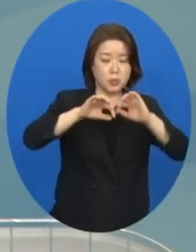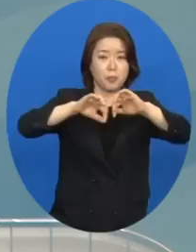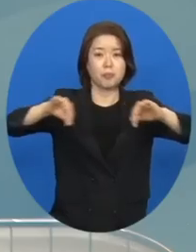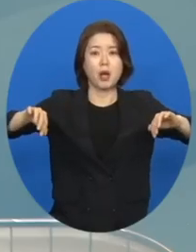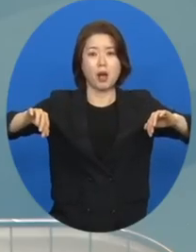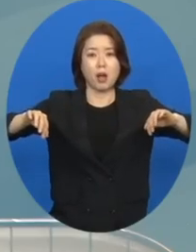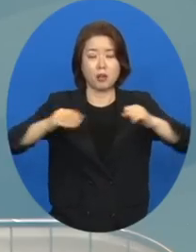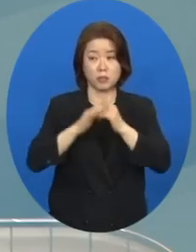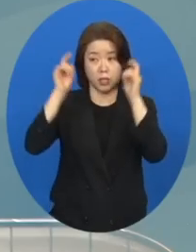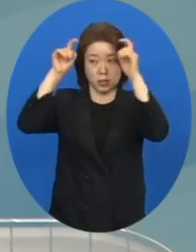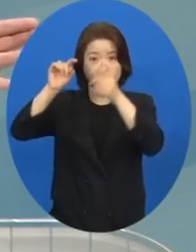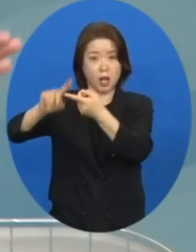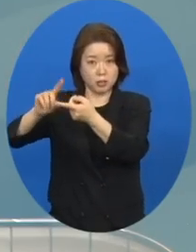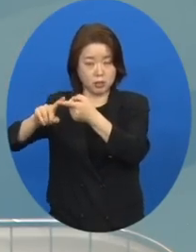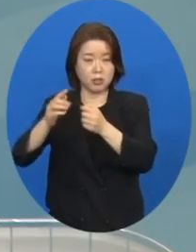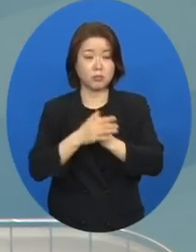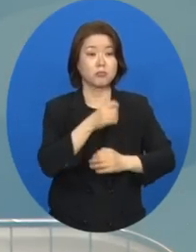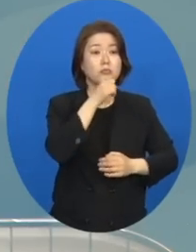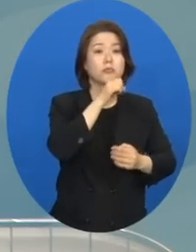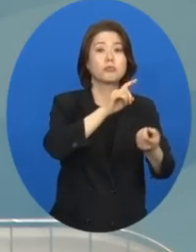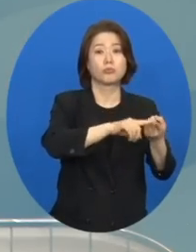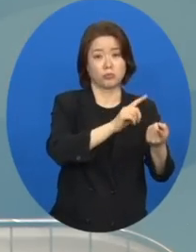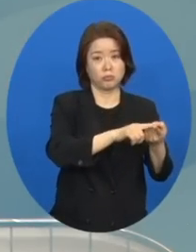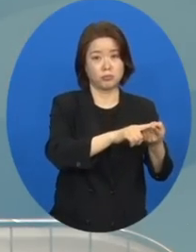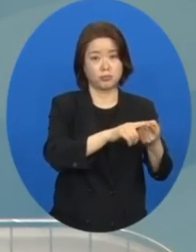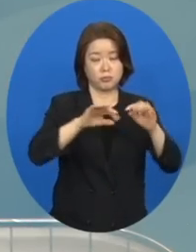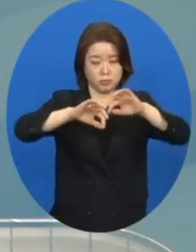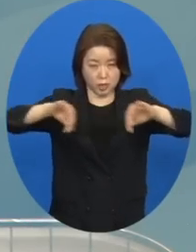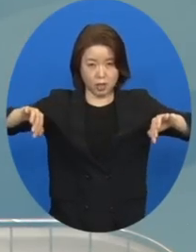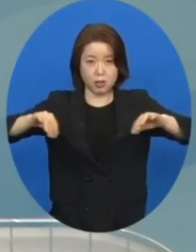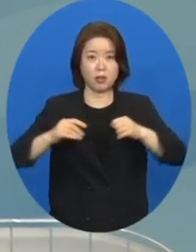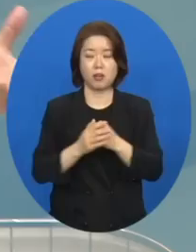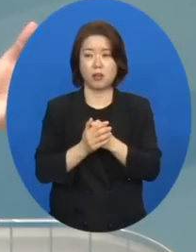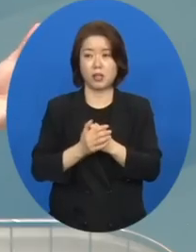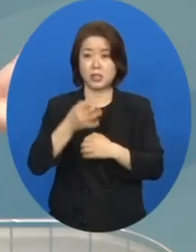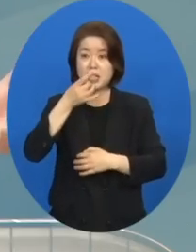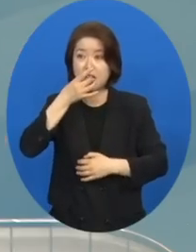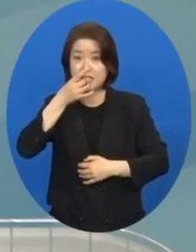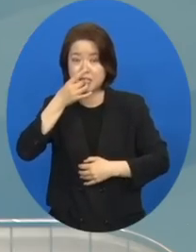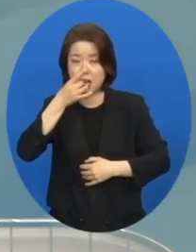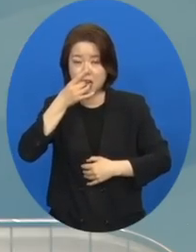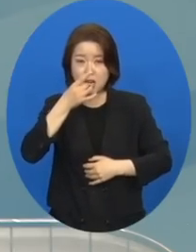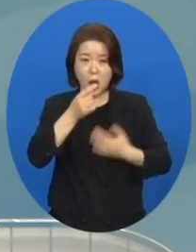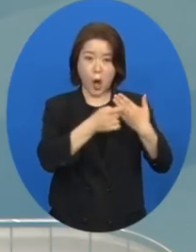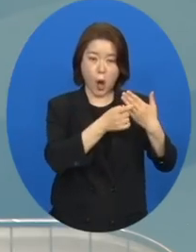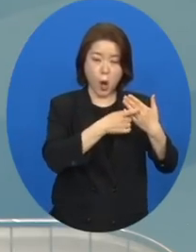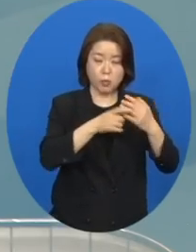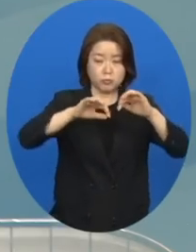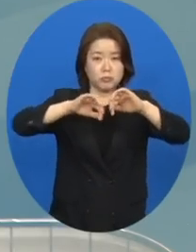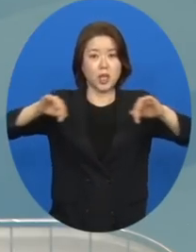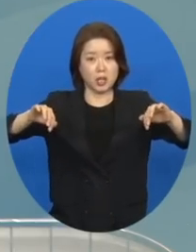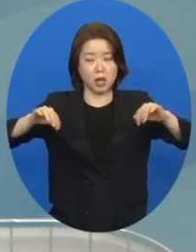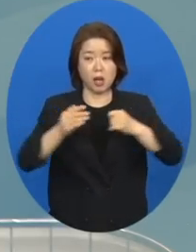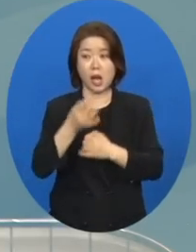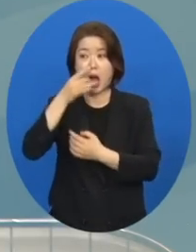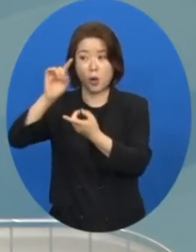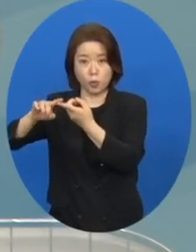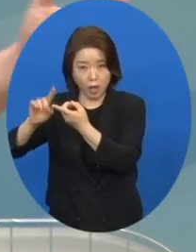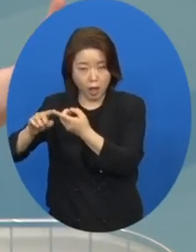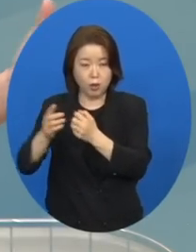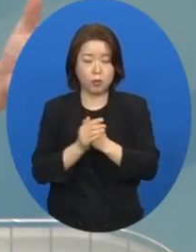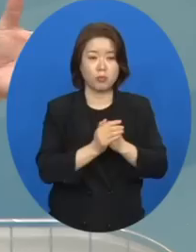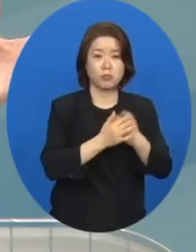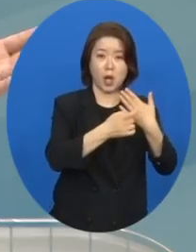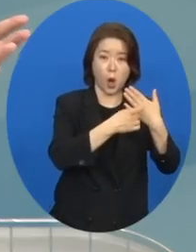양은 양이고 염소는 염소 라는 겁니다 알곡과 가라지 로 갈라 준다고 했습니다 알고 그 날고 기고